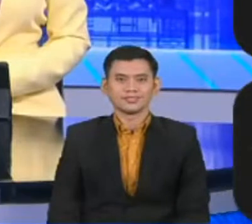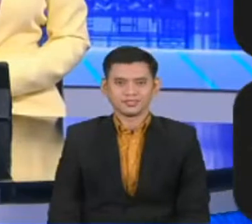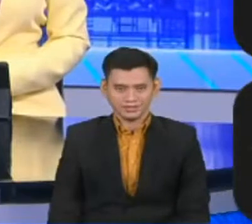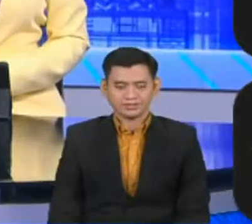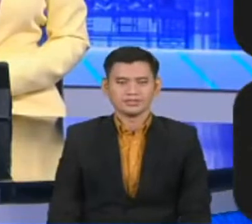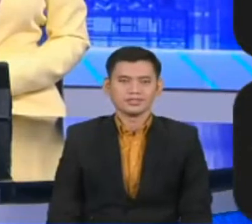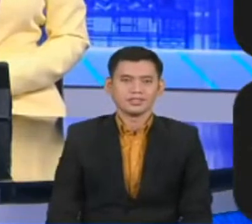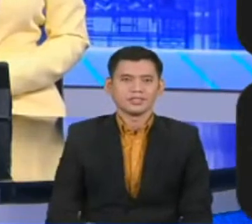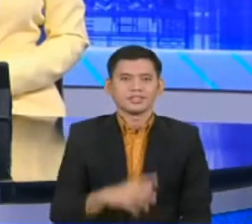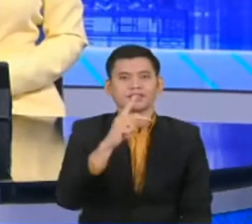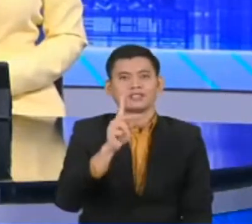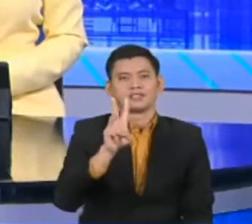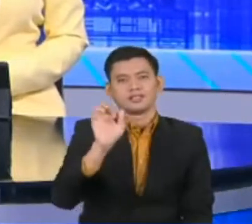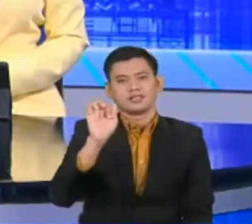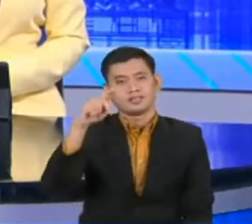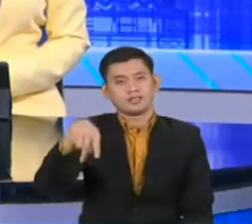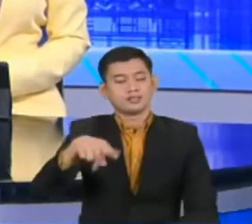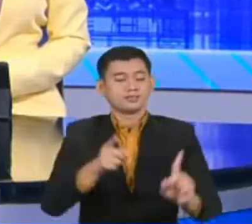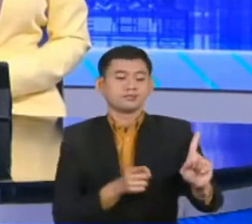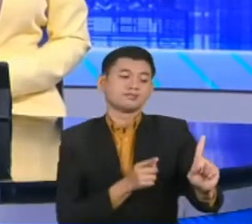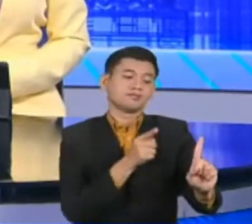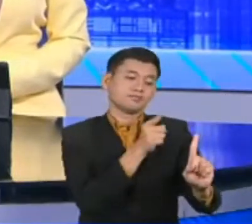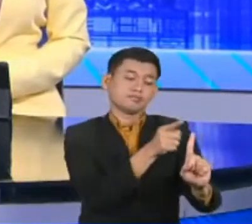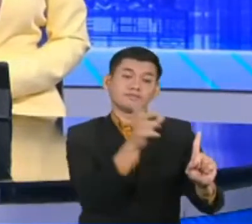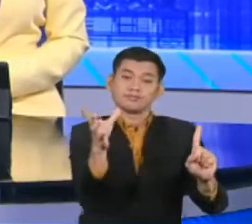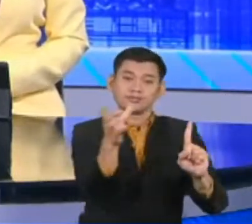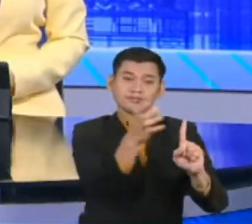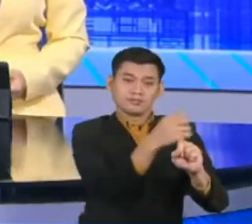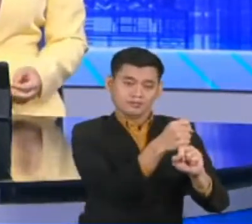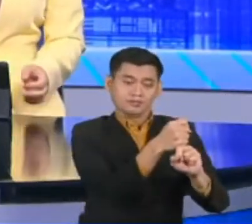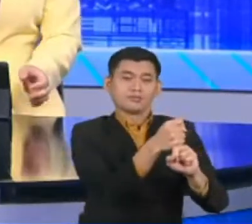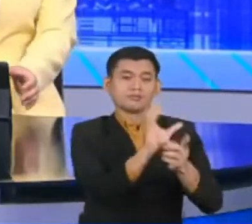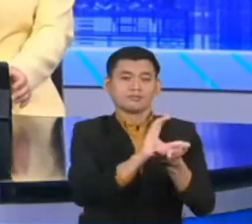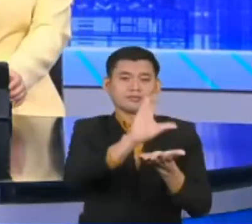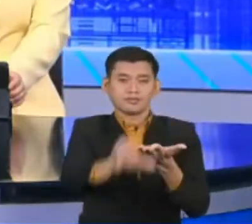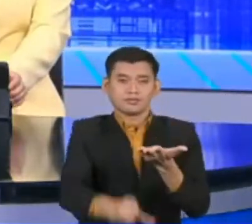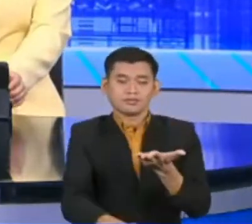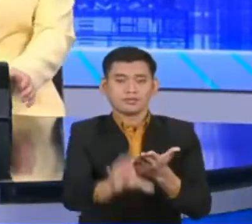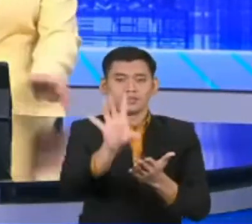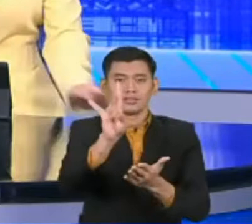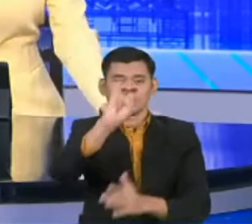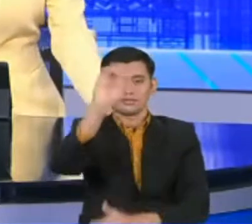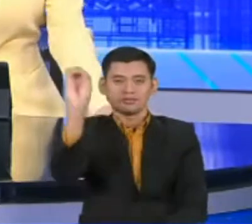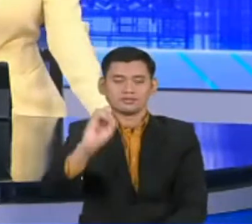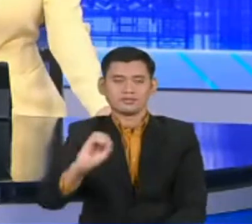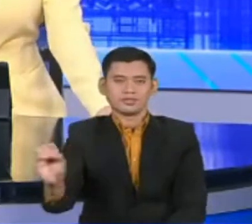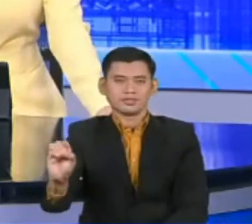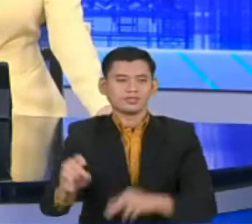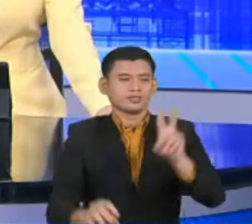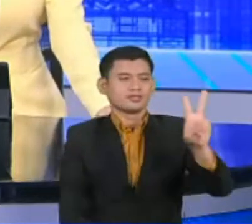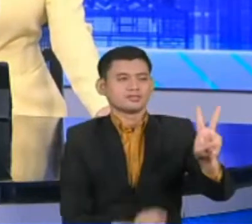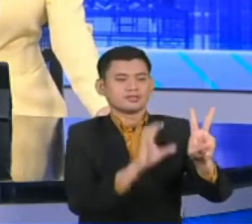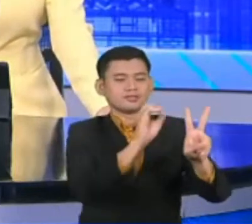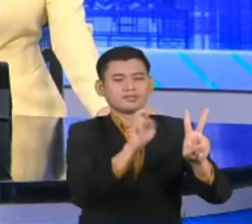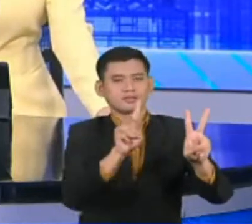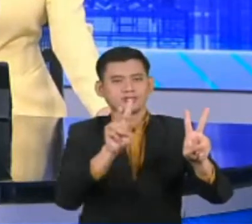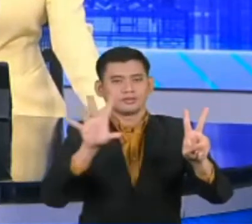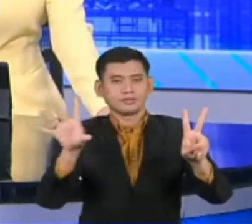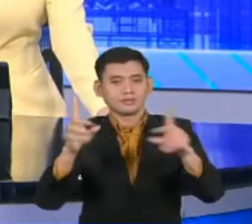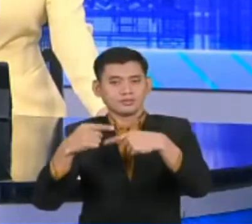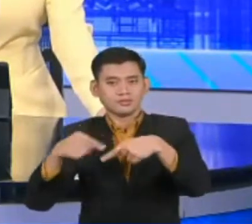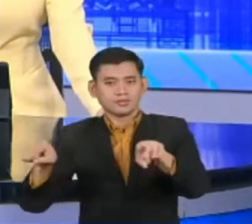Sementara itu, KWAP menyasarkan untuk mencapai pulangan pelaburan sebanyak 7% menjelang 2025